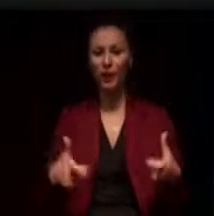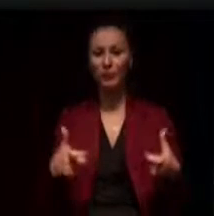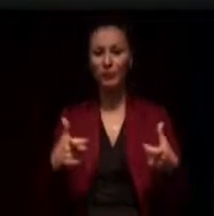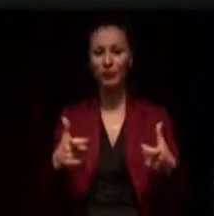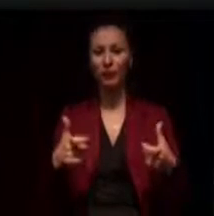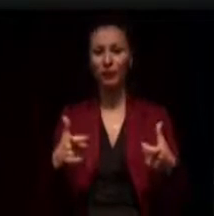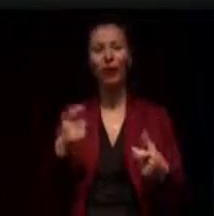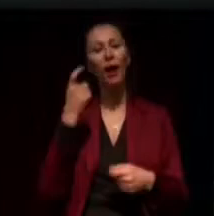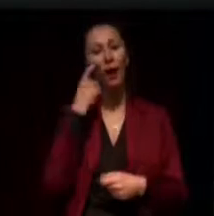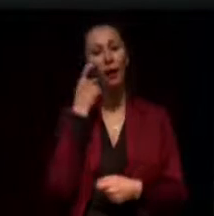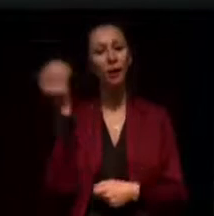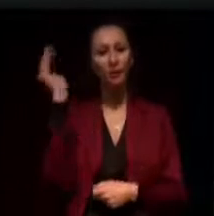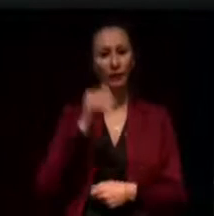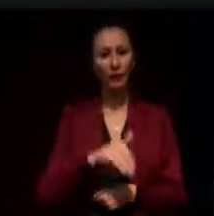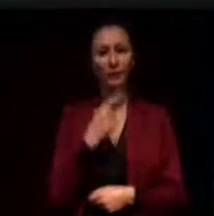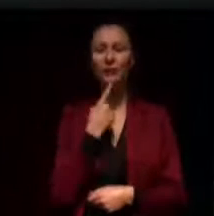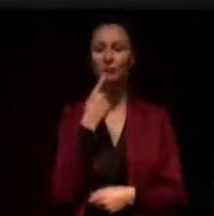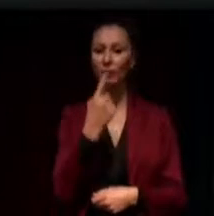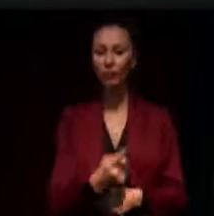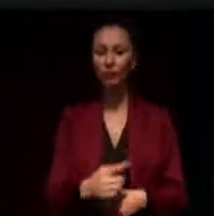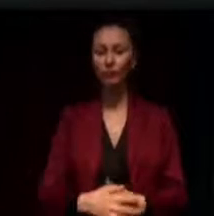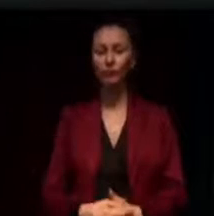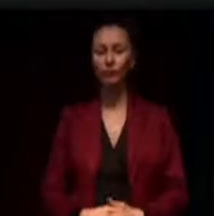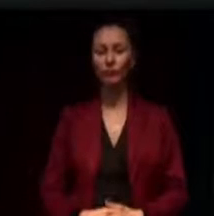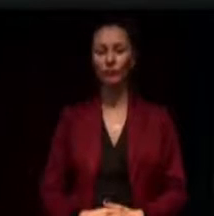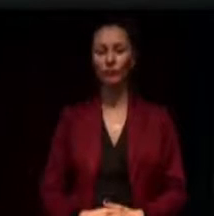Şehrimize hayırlar getirmesini diliyorum.